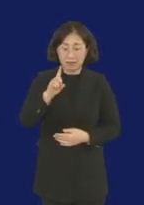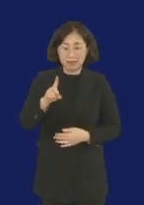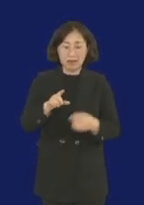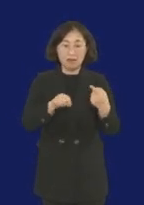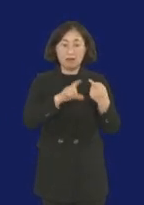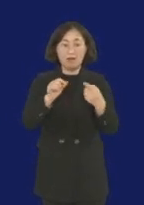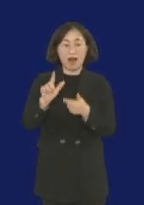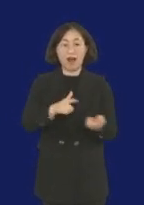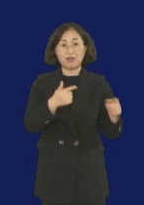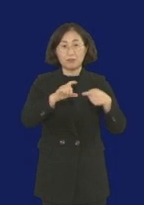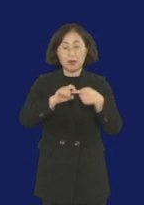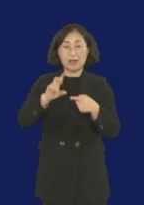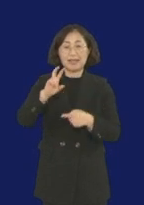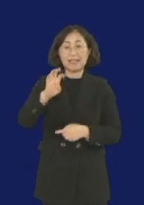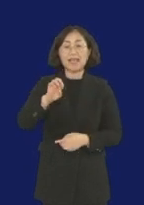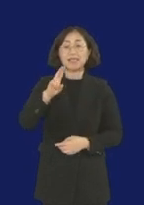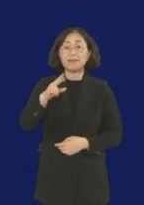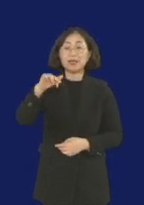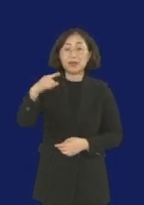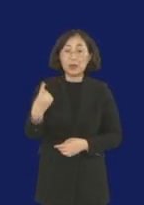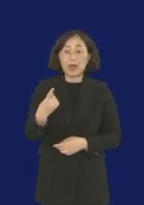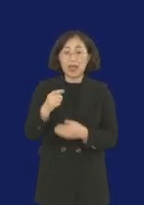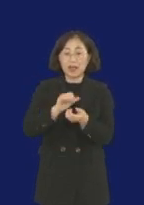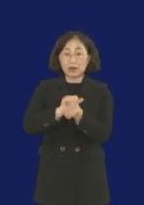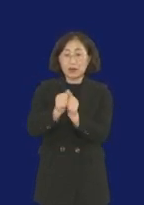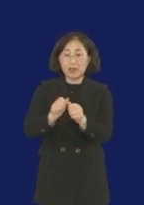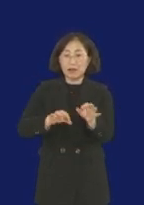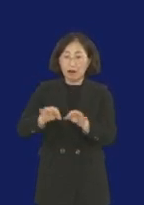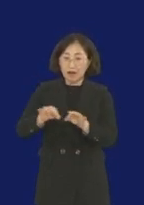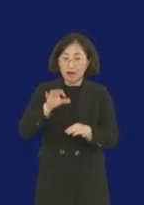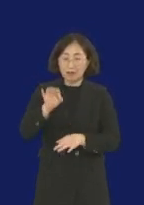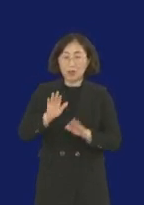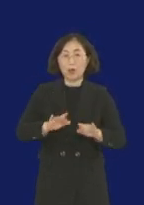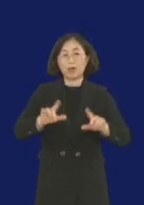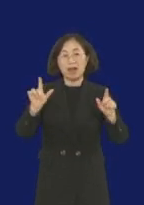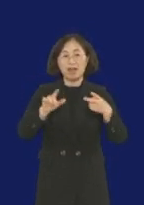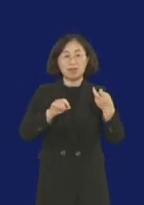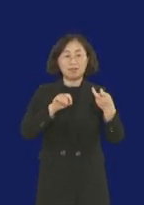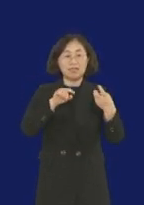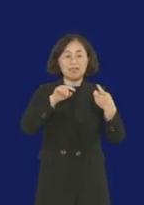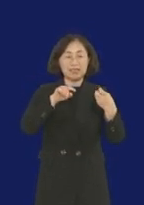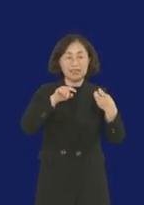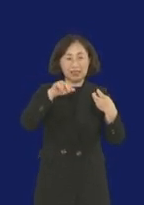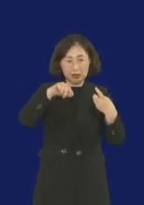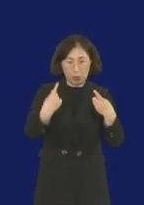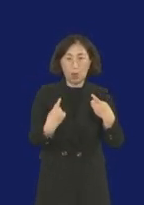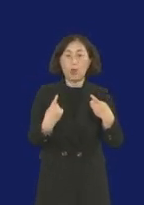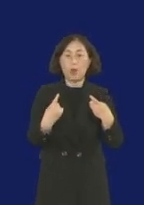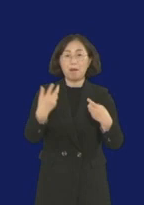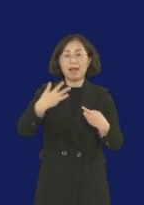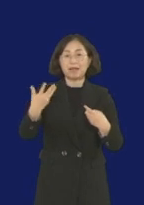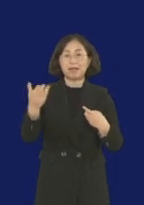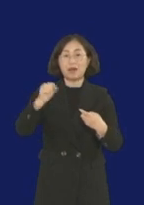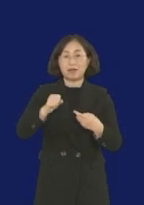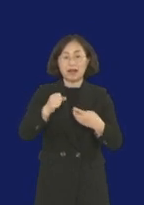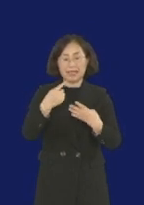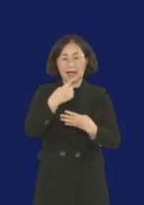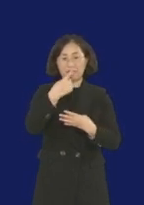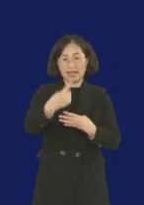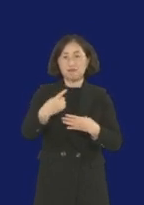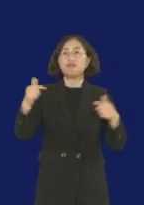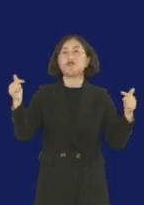1월 하루 평균 42조 원을 넘던 주식 거래대금도 올 들어 11조 8천억 원으로 2년 새 4분의 1